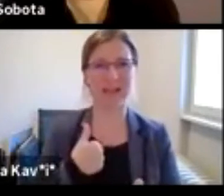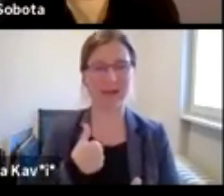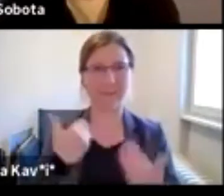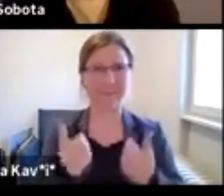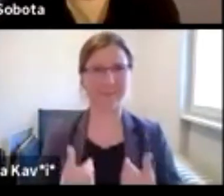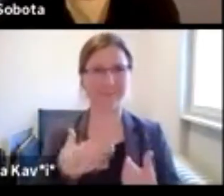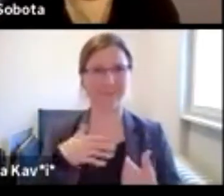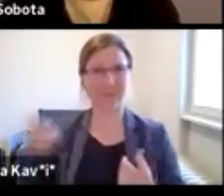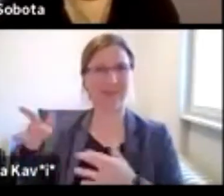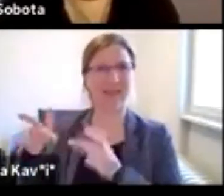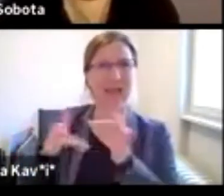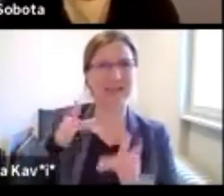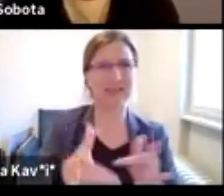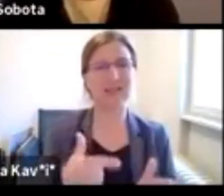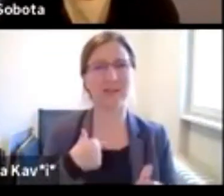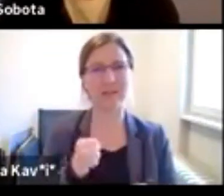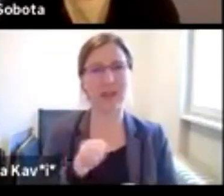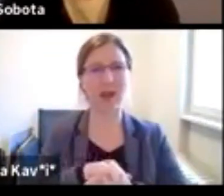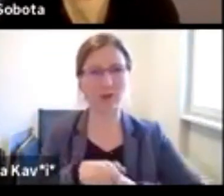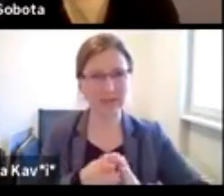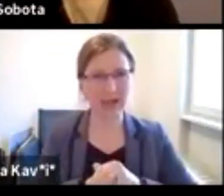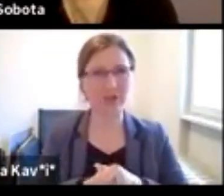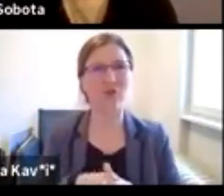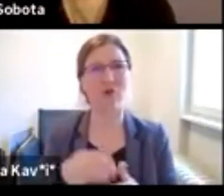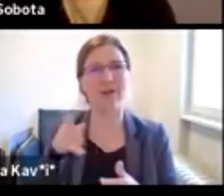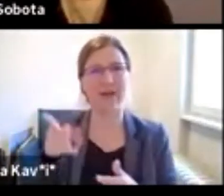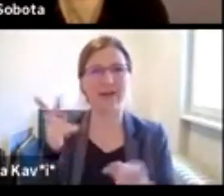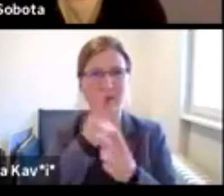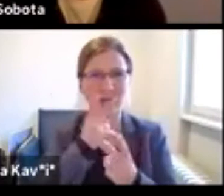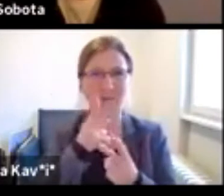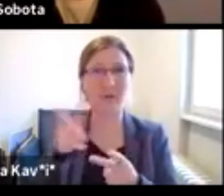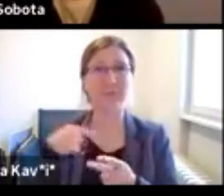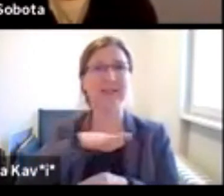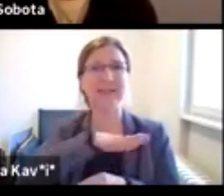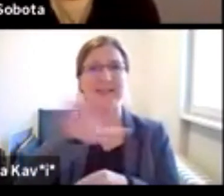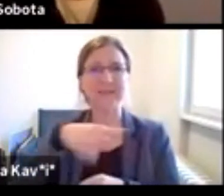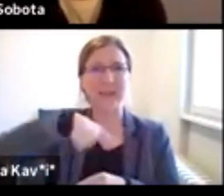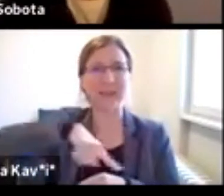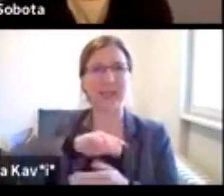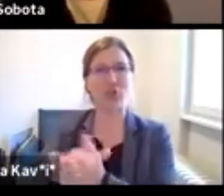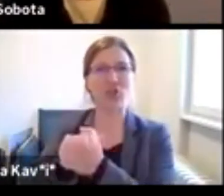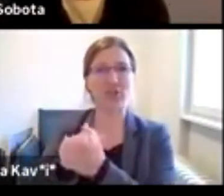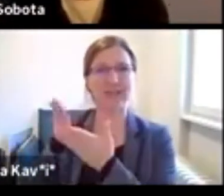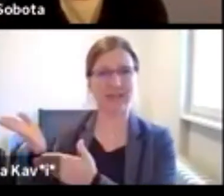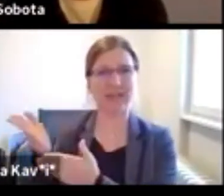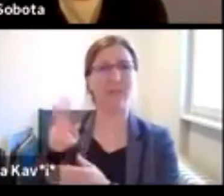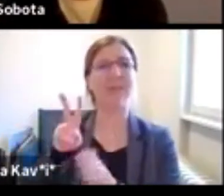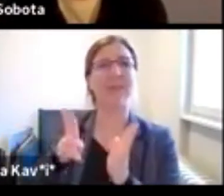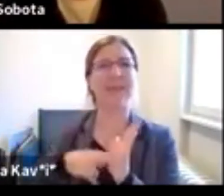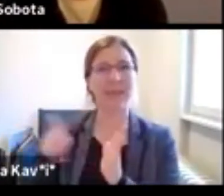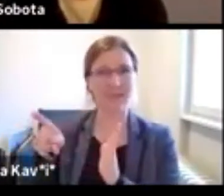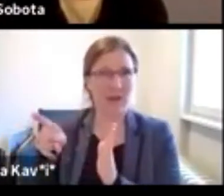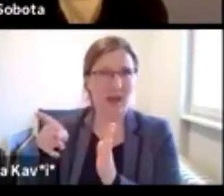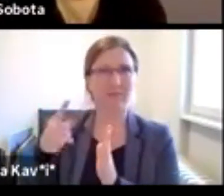izuzetno zadovoljna. I Ivana, svi ti čestitamo. Odaberi koja uloga će ti biti